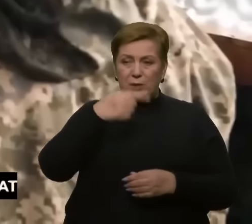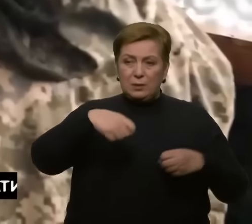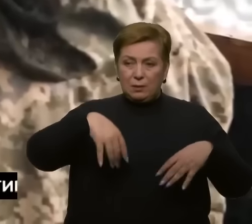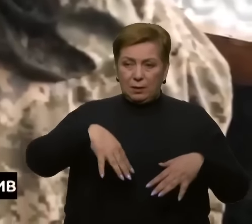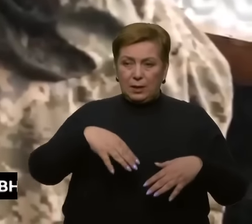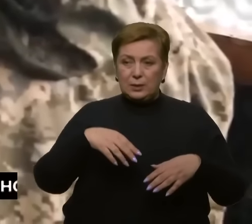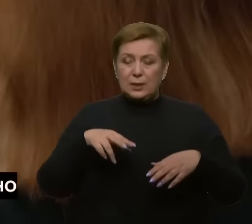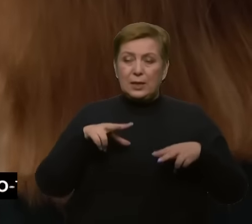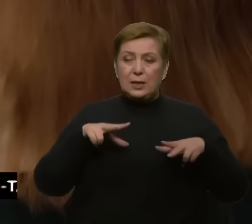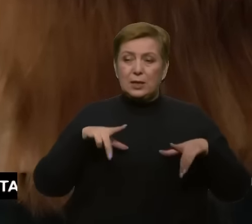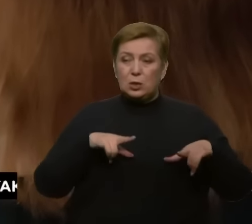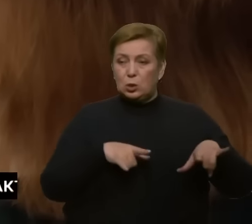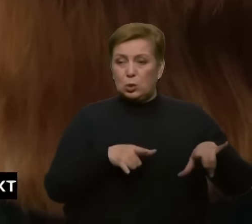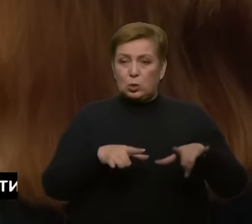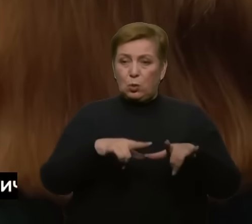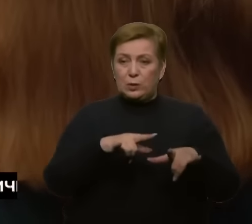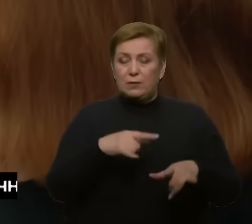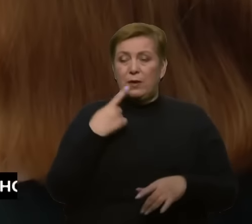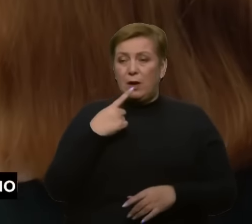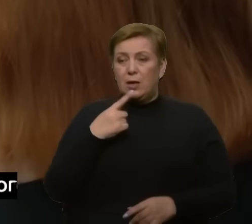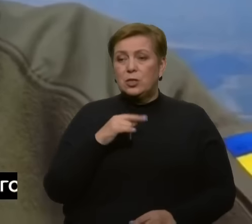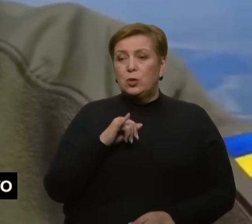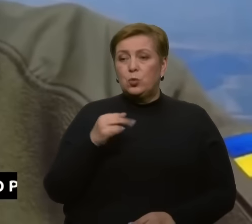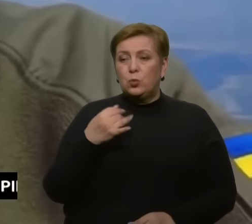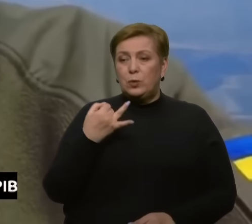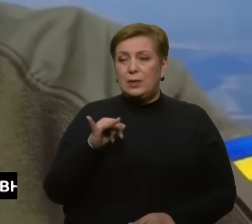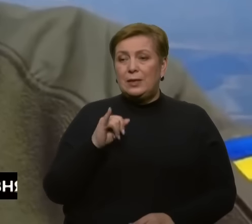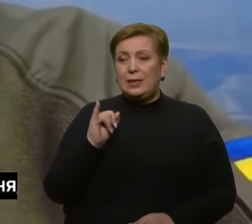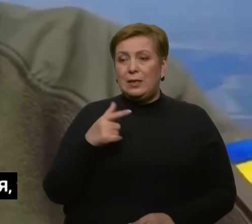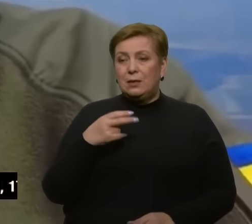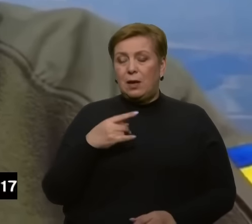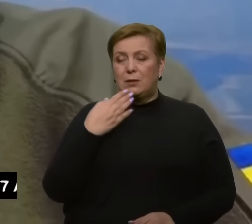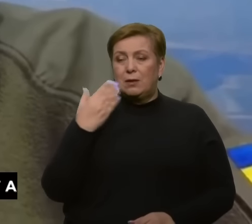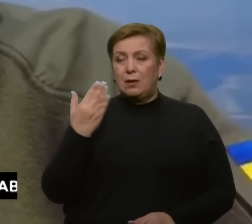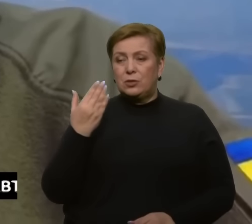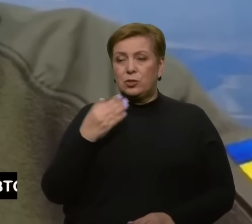робота проводиться, каже речник повітряних сил ЗСУ Юрій Ігнат. На сьогоднішній момент